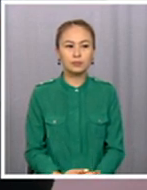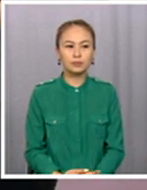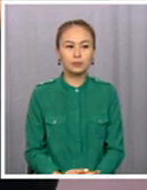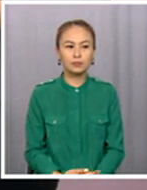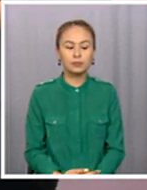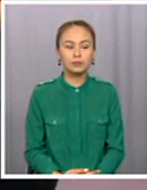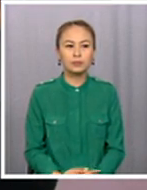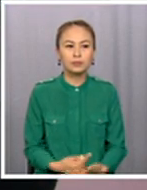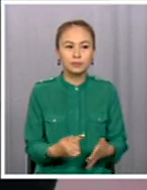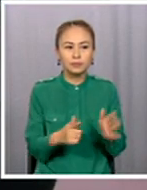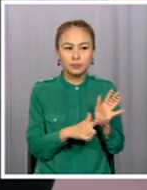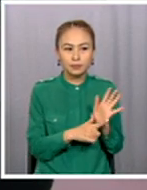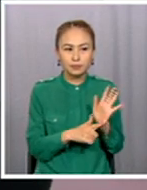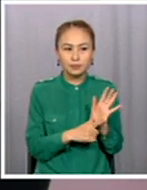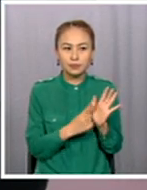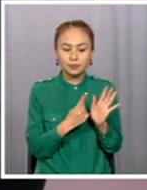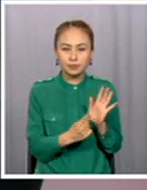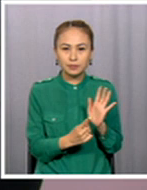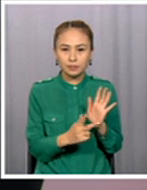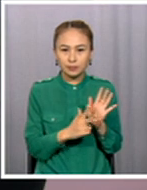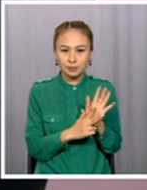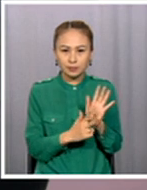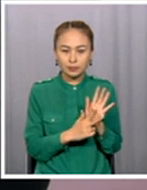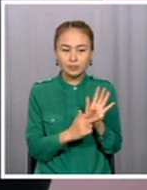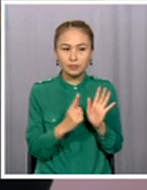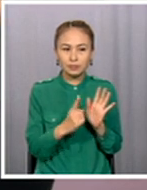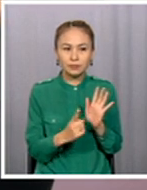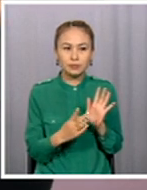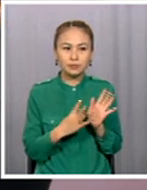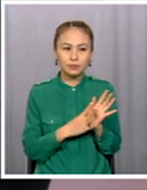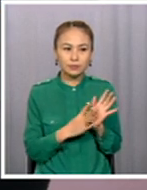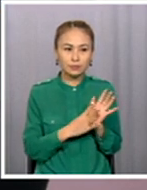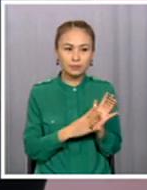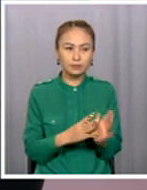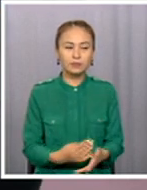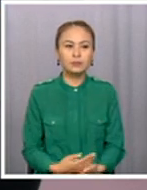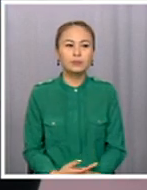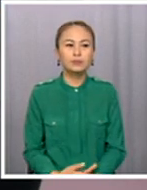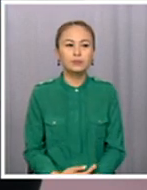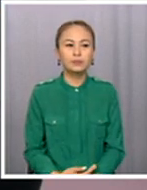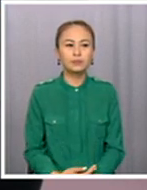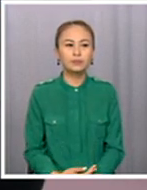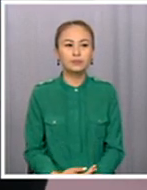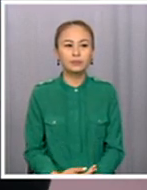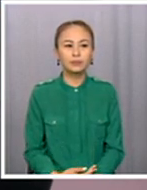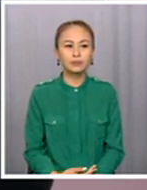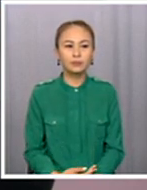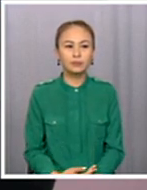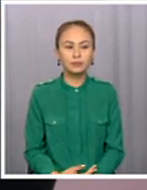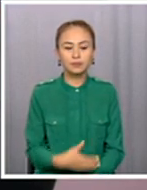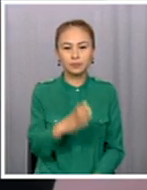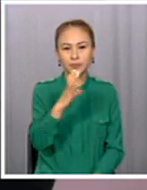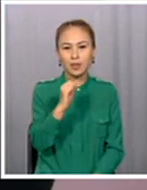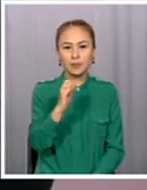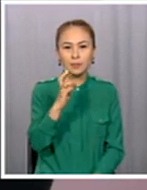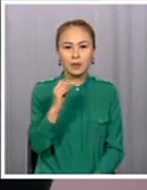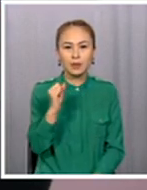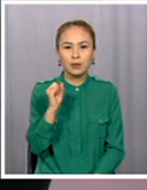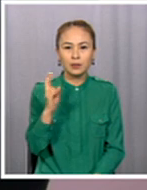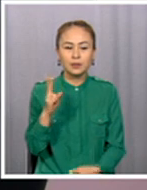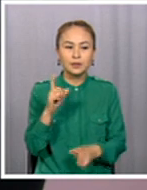Келесі 7, 1, 8, 1, 9 цифрлары арқылы сабақ сөзі